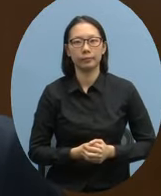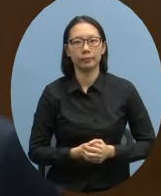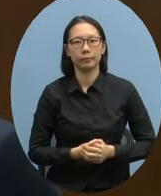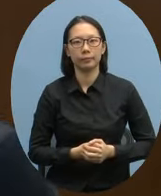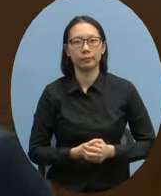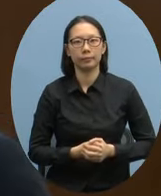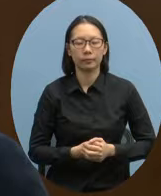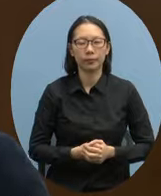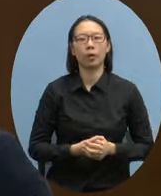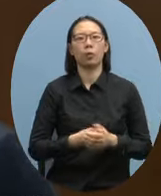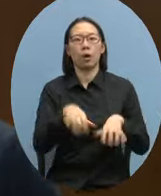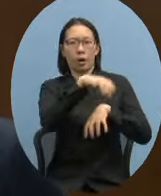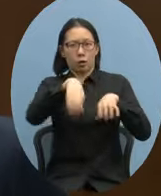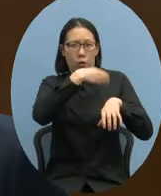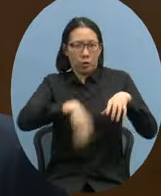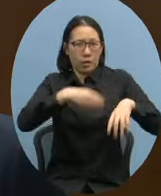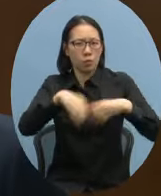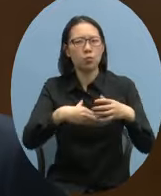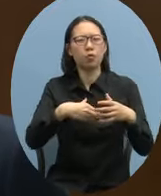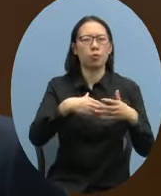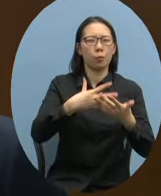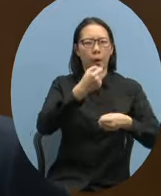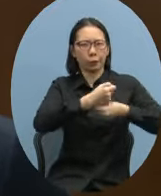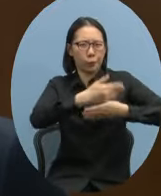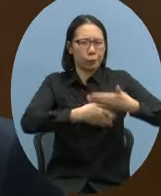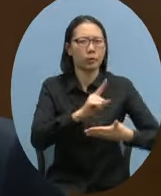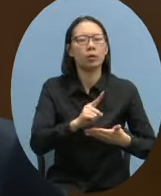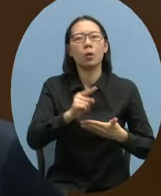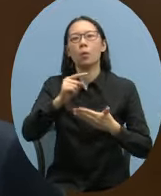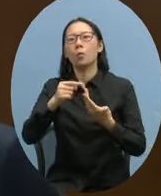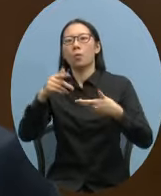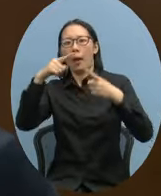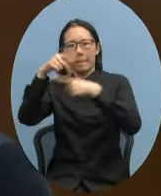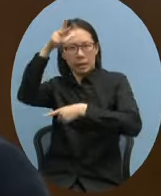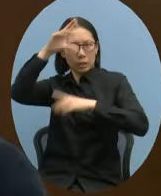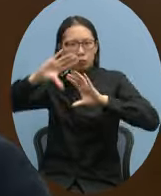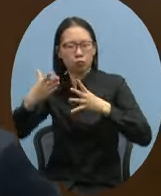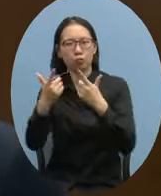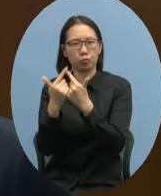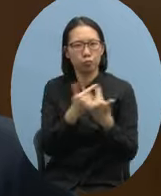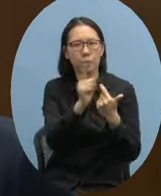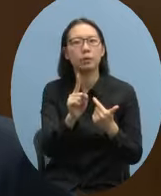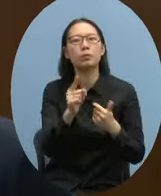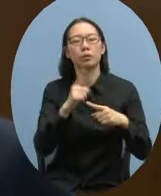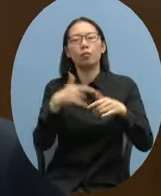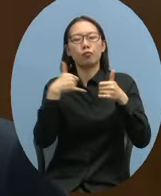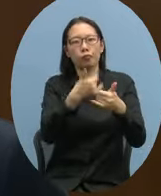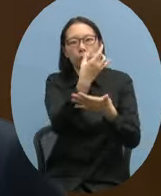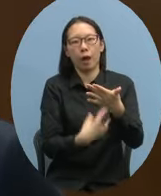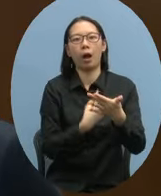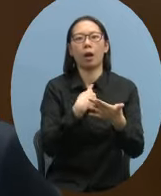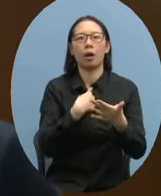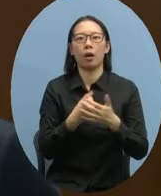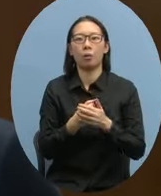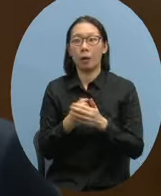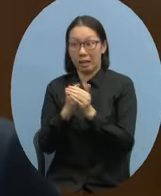係點樣操作都好，或者係我哋嘅民政處點樣去配合都好咧，我哋都必須要跟足嗰個法例同埋條例。咁啊，唔能夠叫